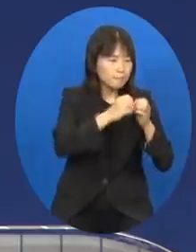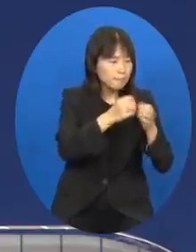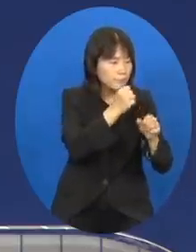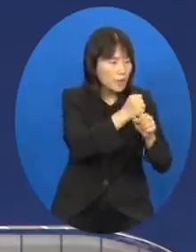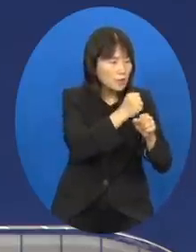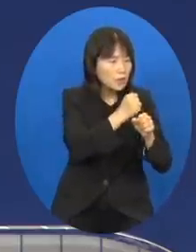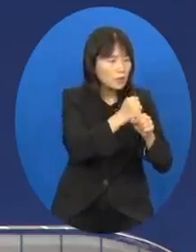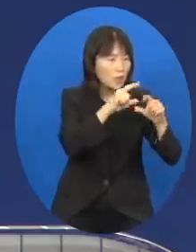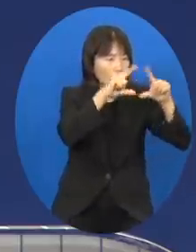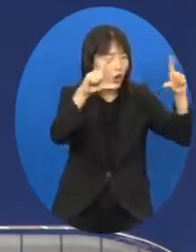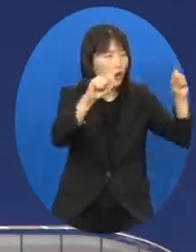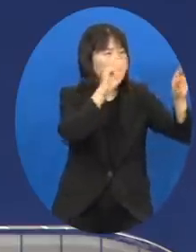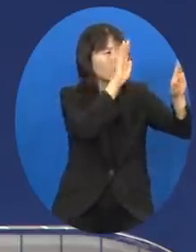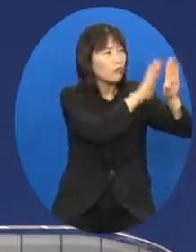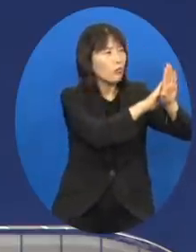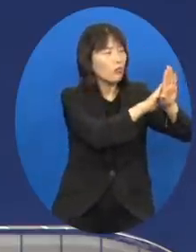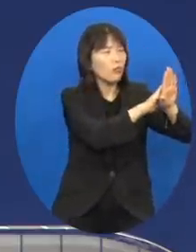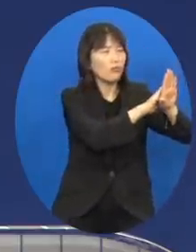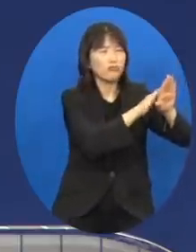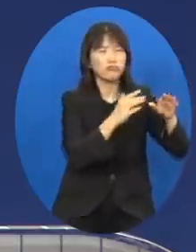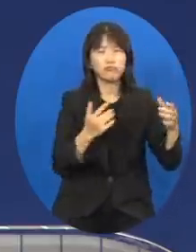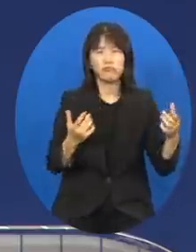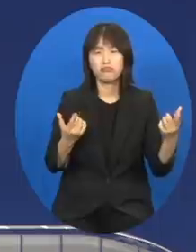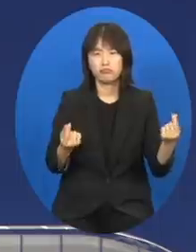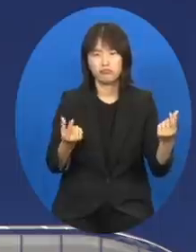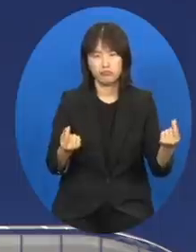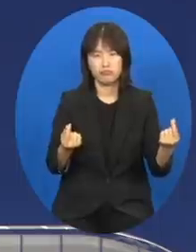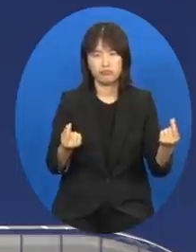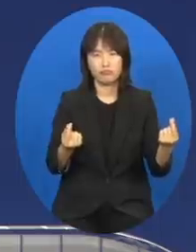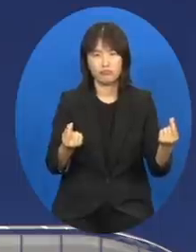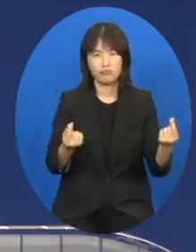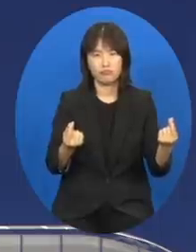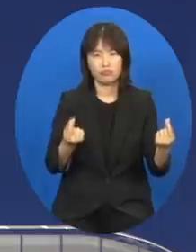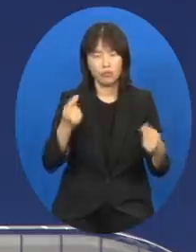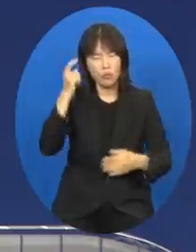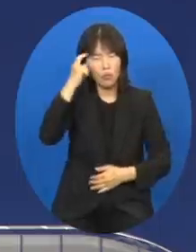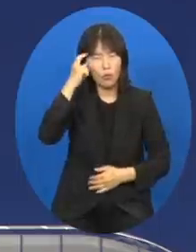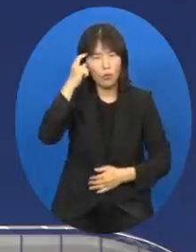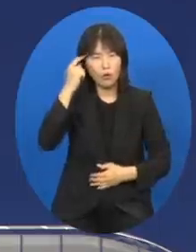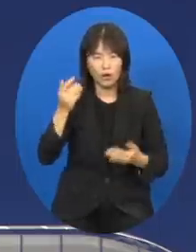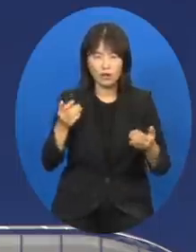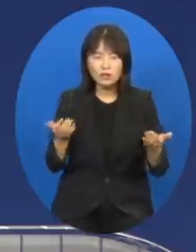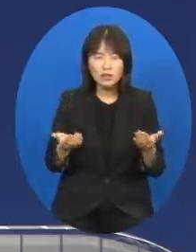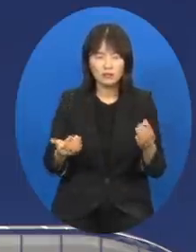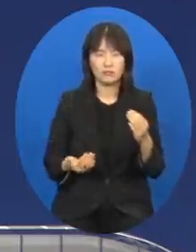거랑 뭐 다를 바가 뭐 있어요? 왜 이런 일이 벌어지지요?